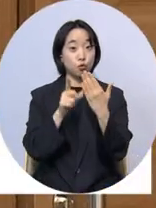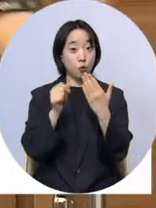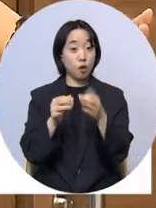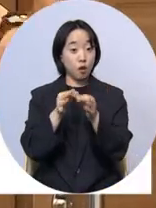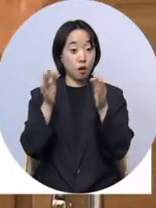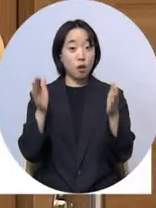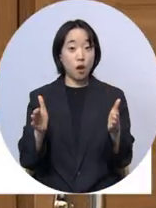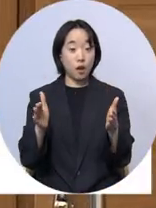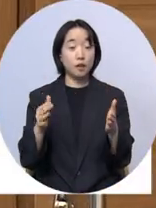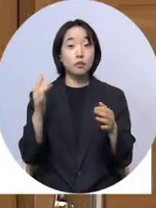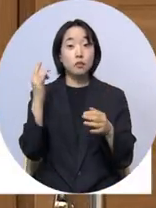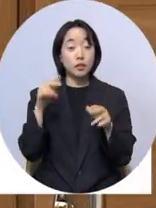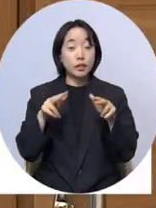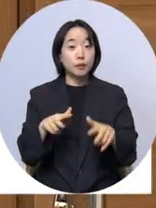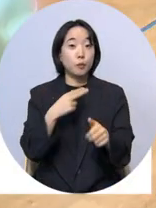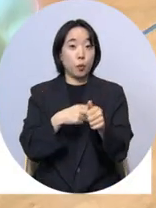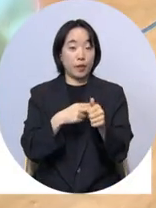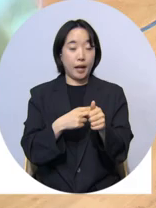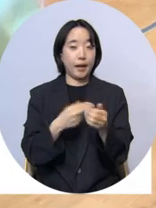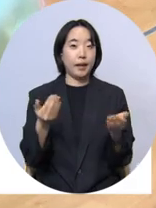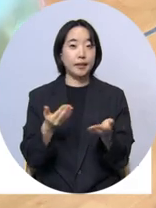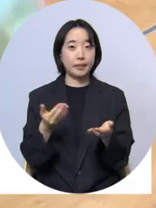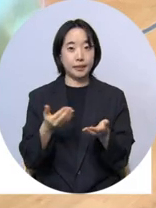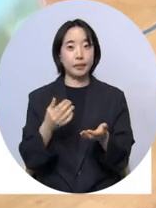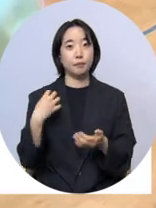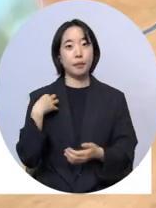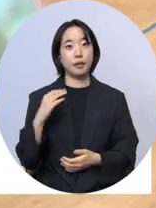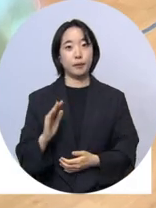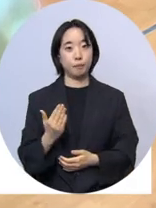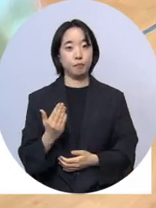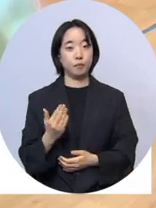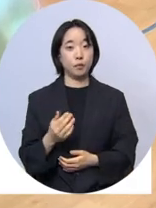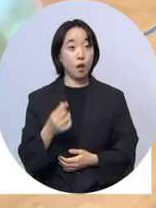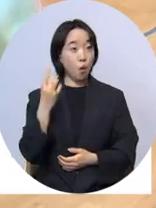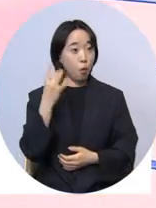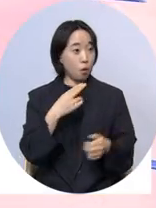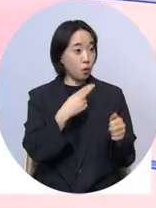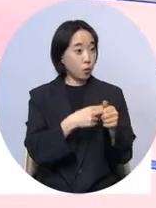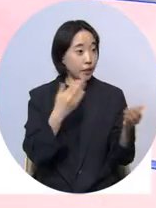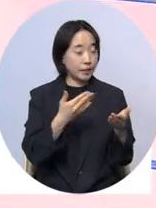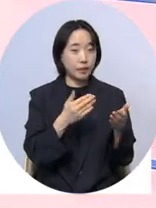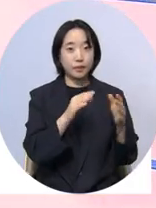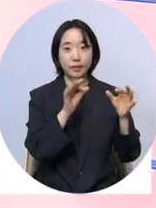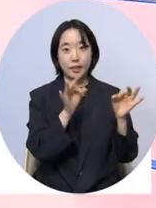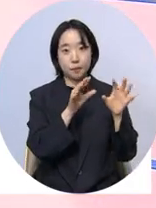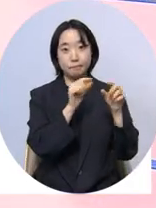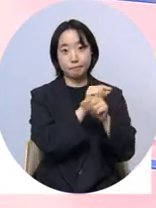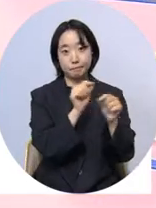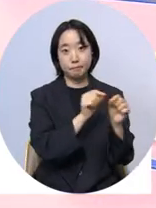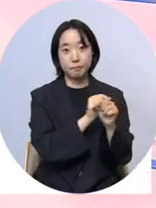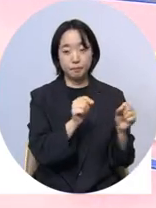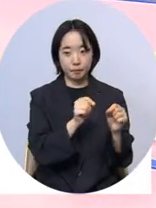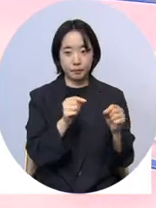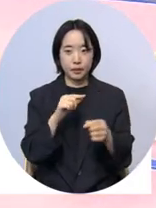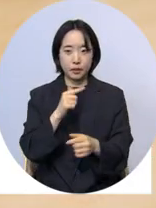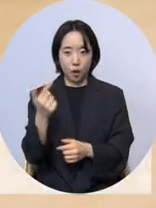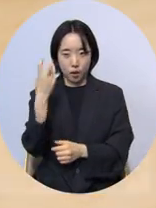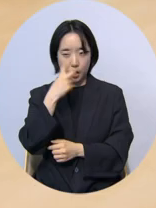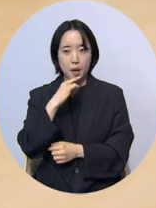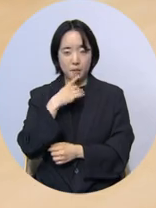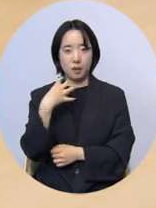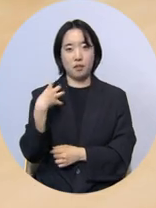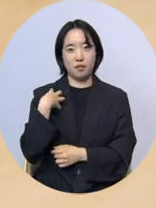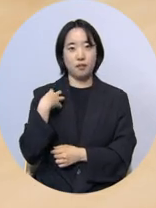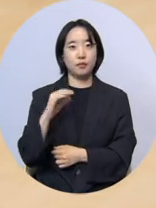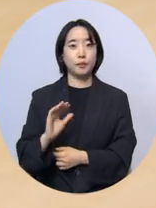임기에 한해 늘봄 지원실장 업무만 맡고 이로 인한 교사 결원은 신규 임용을 통해 늘리도록 했습니다. 이와